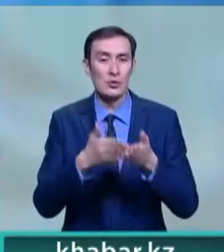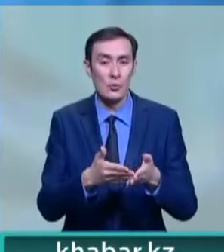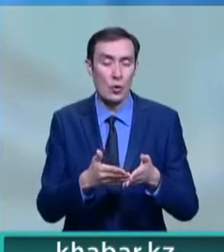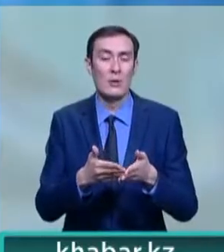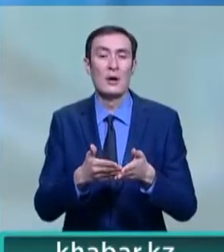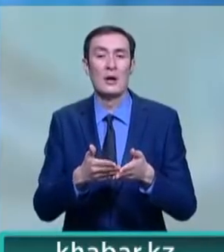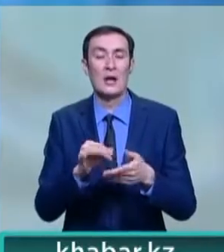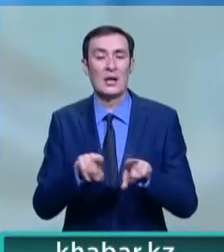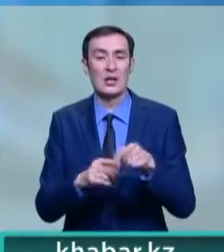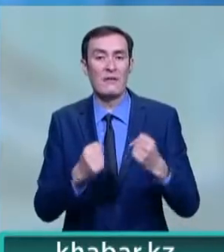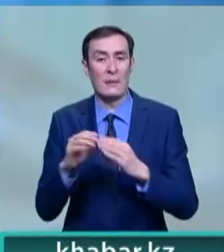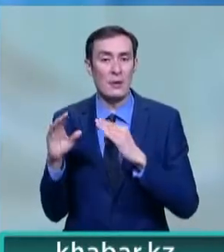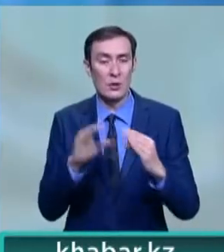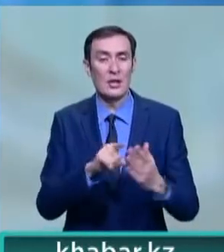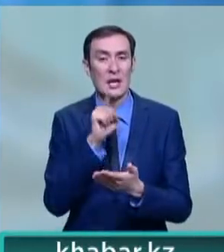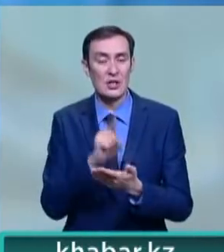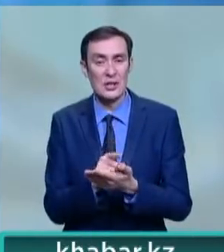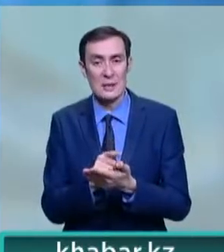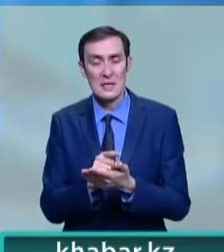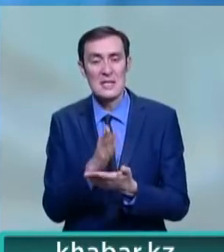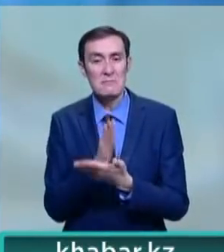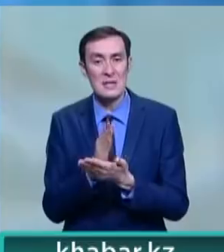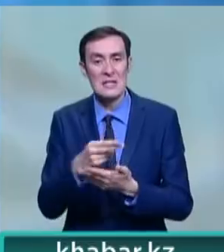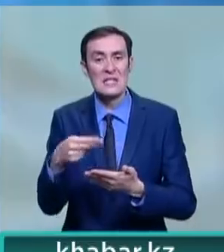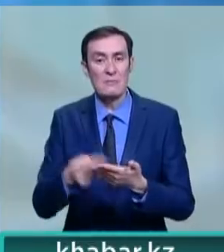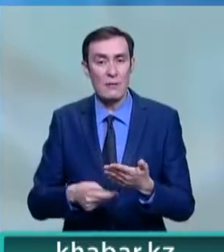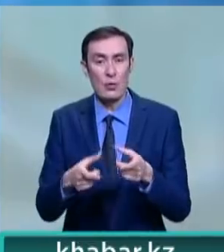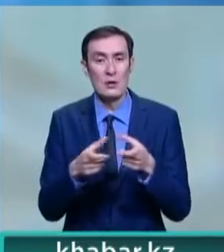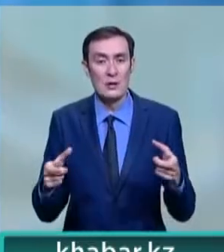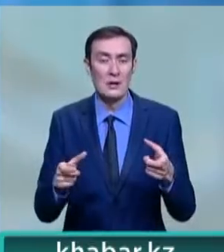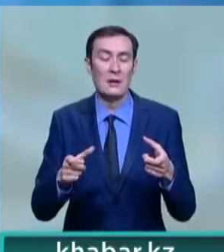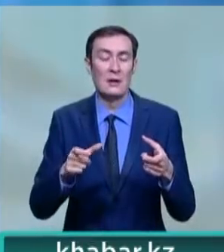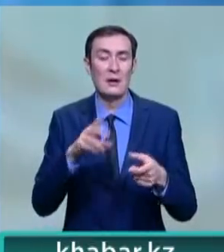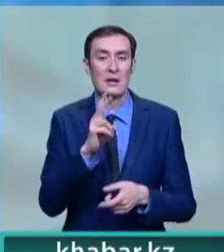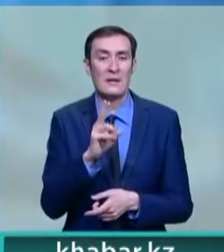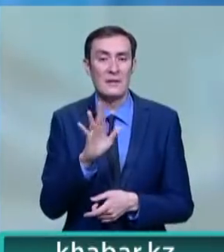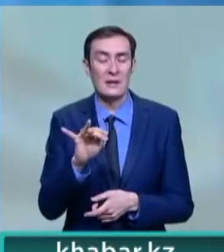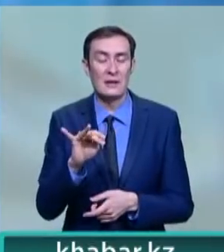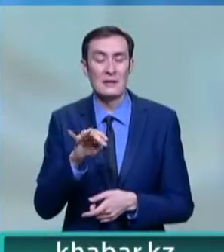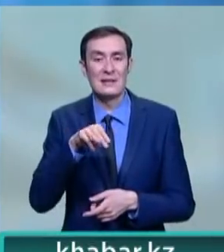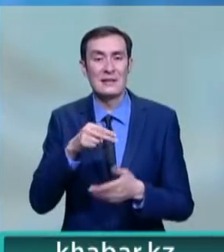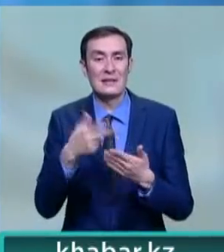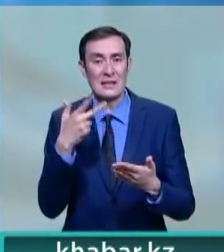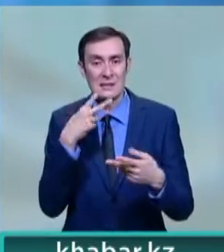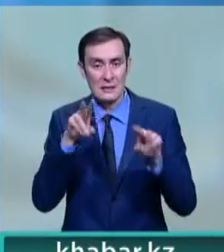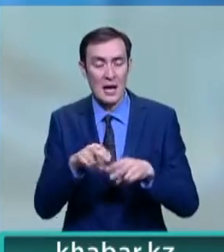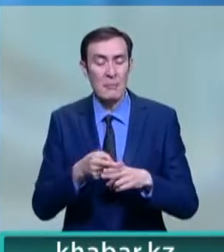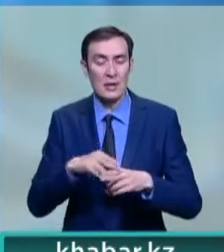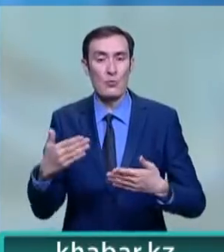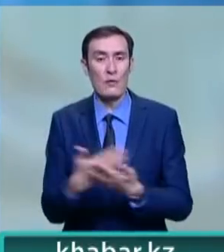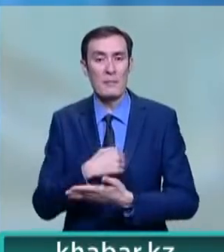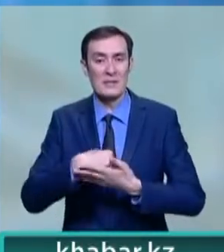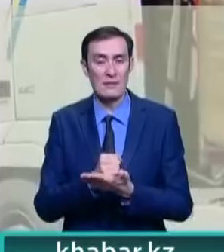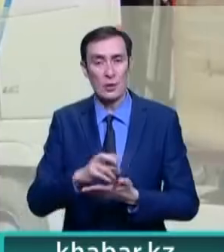речном транспорте и автопереходах, обязаны предоставлять справку о прохождении теста на COVID-19. Об этом говорится в новом